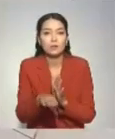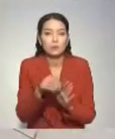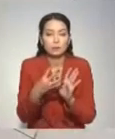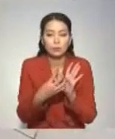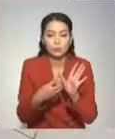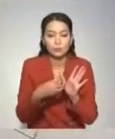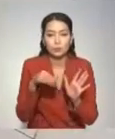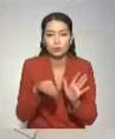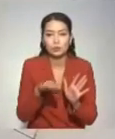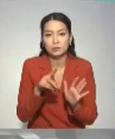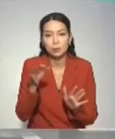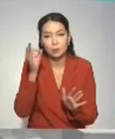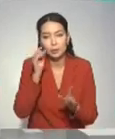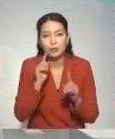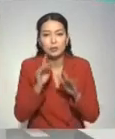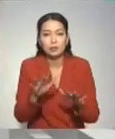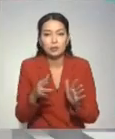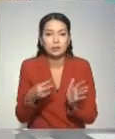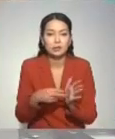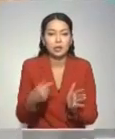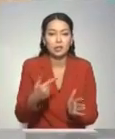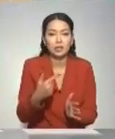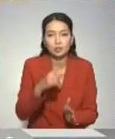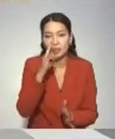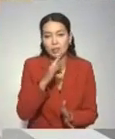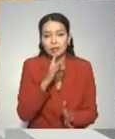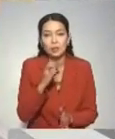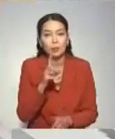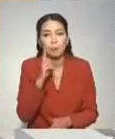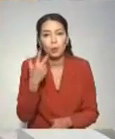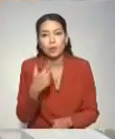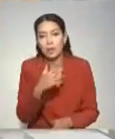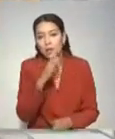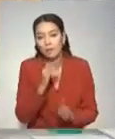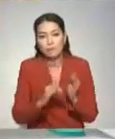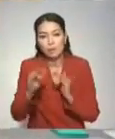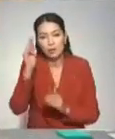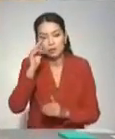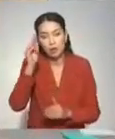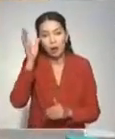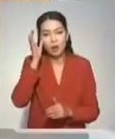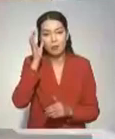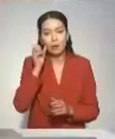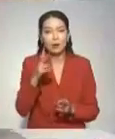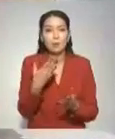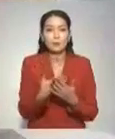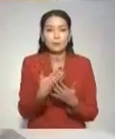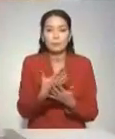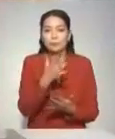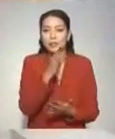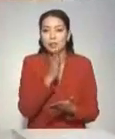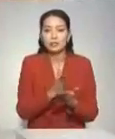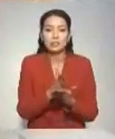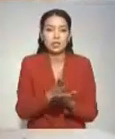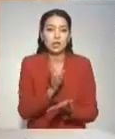тенге. Напомню, сенатором может стать гражданин Казахстана не моложе 30 лет с высшим образованием, как минимум 5-летним